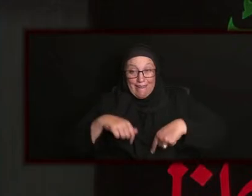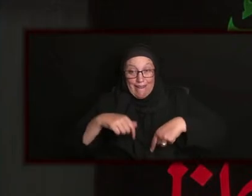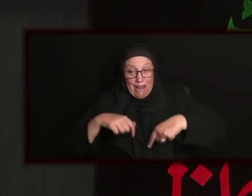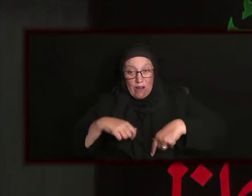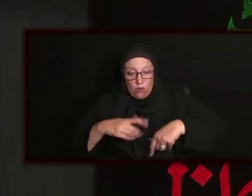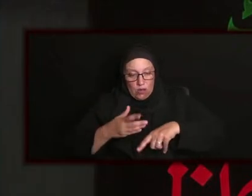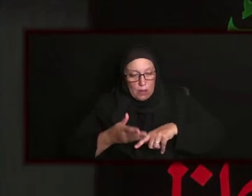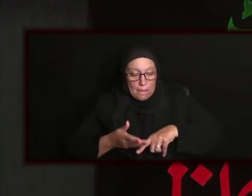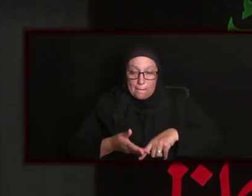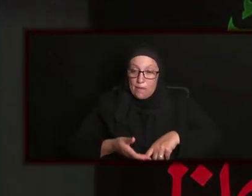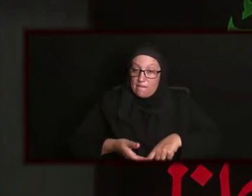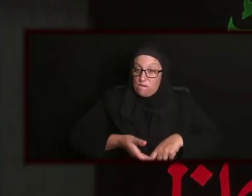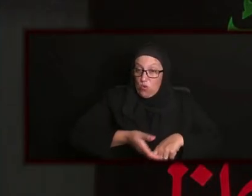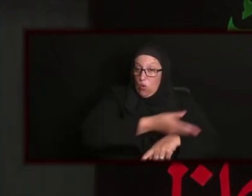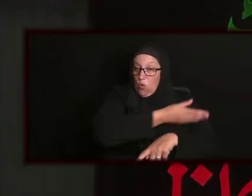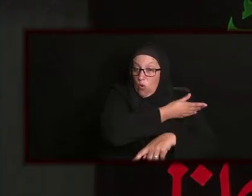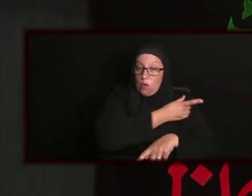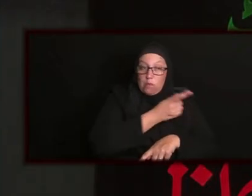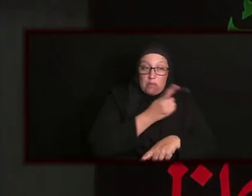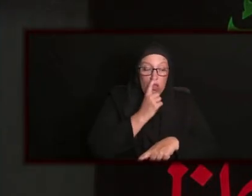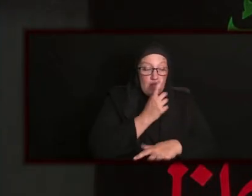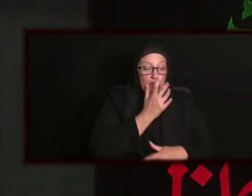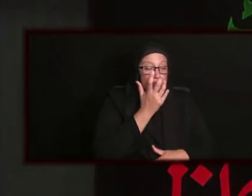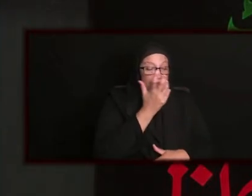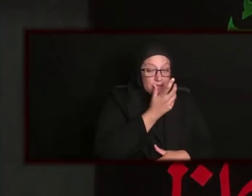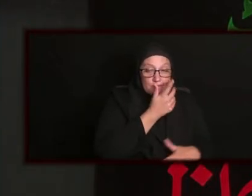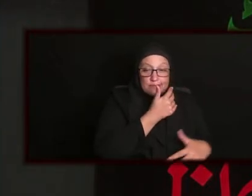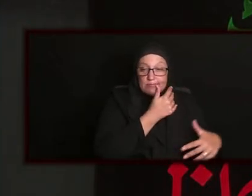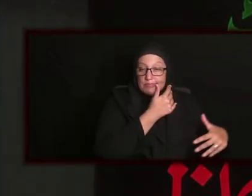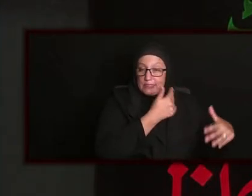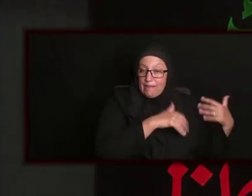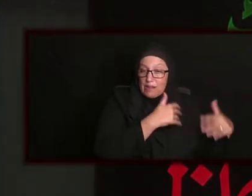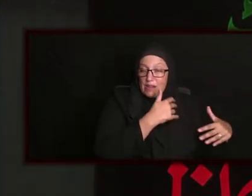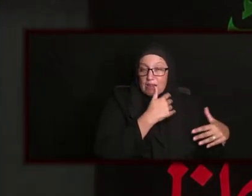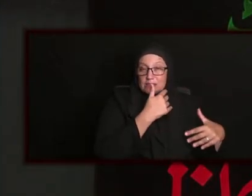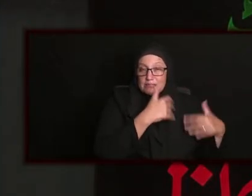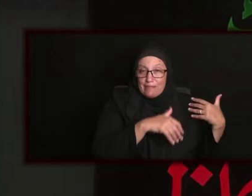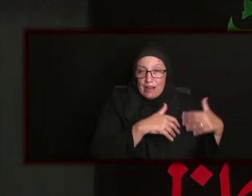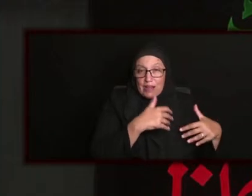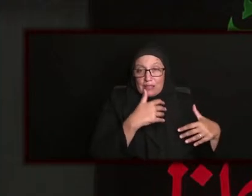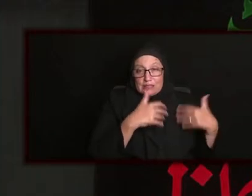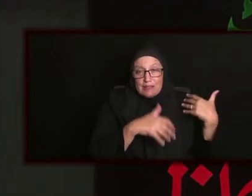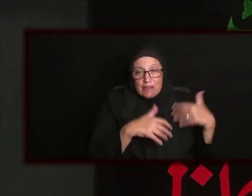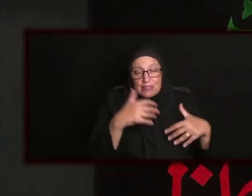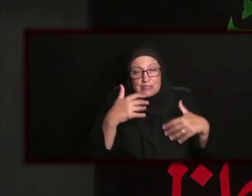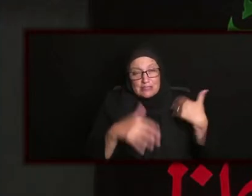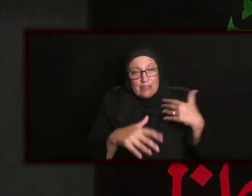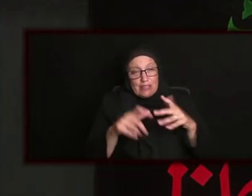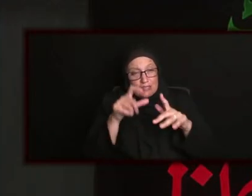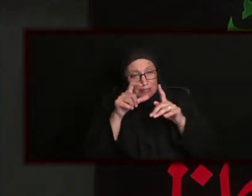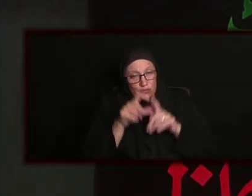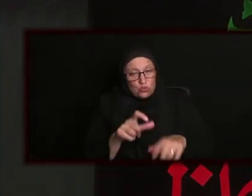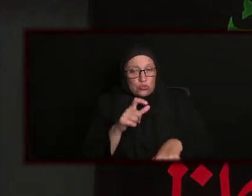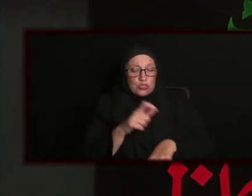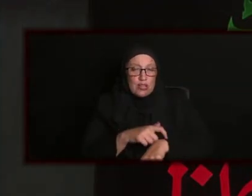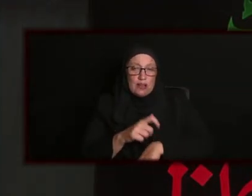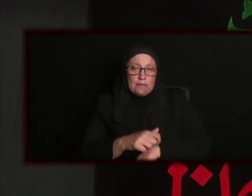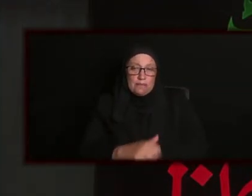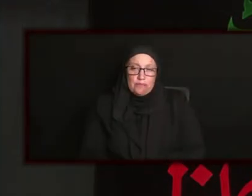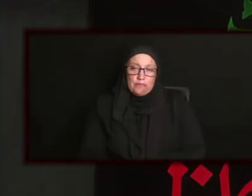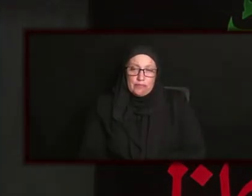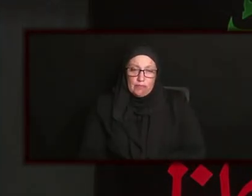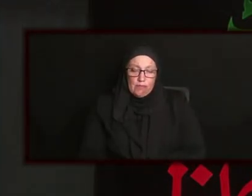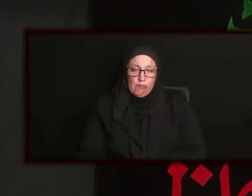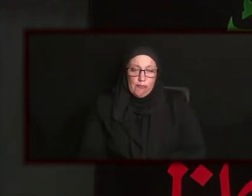went through so much afflictions and difficulties. وَزُلْزِلُوا. They were shaken to